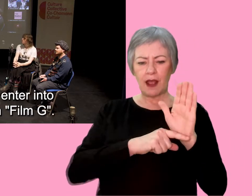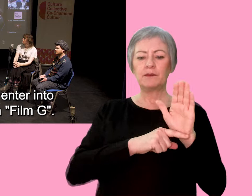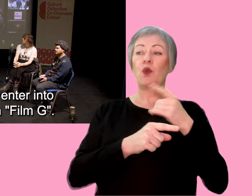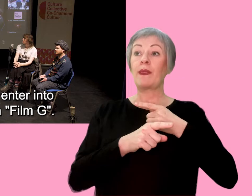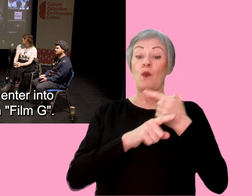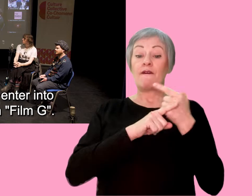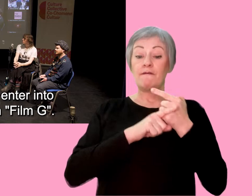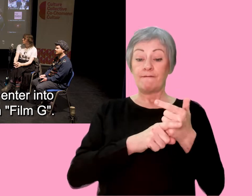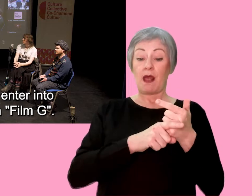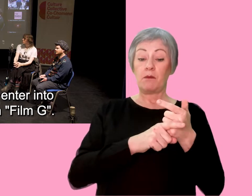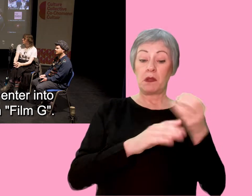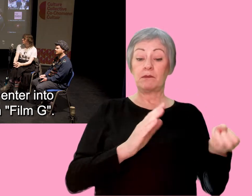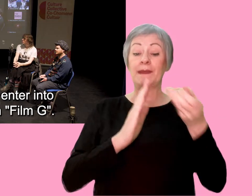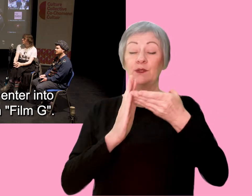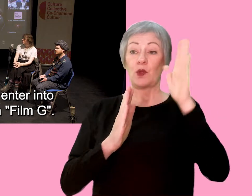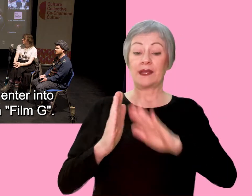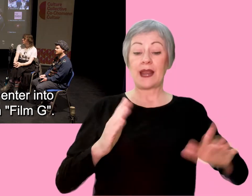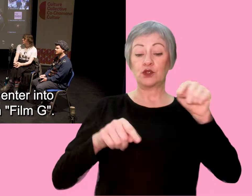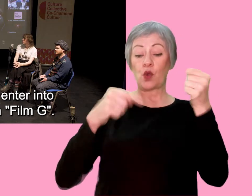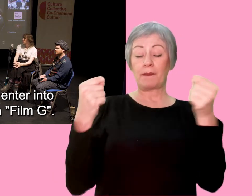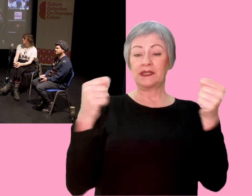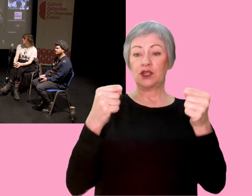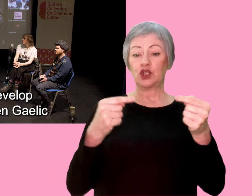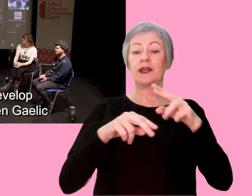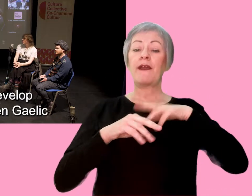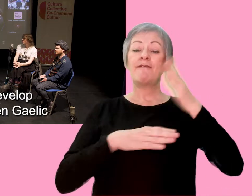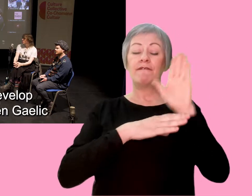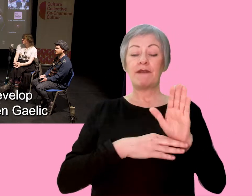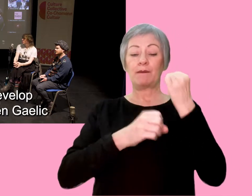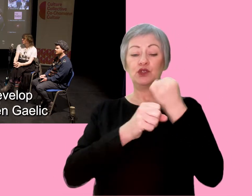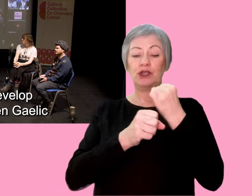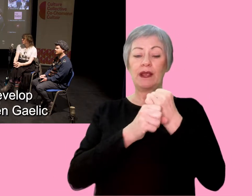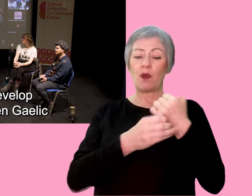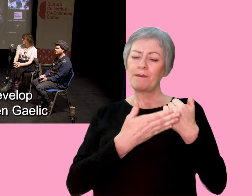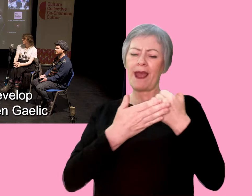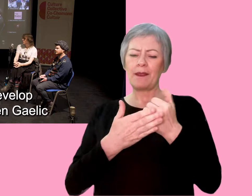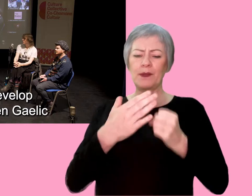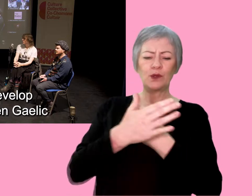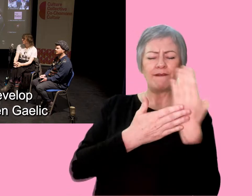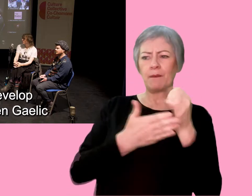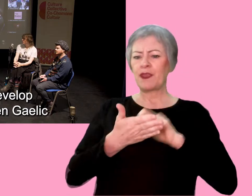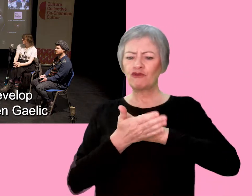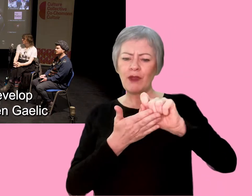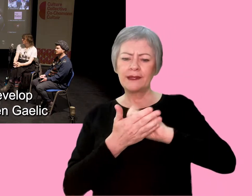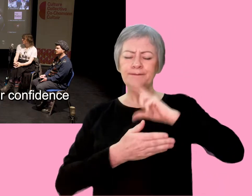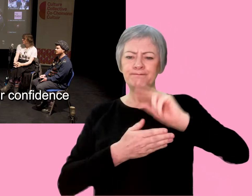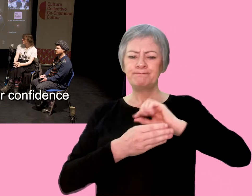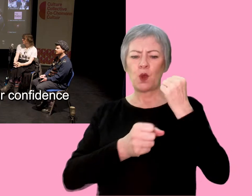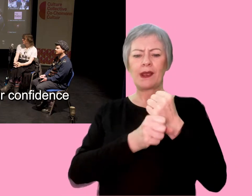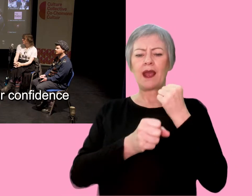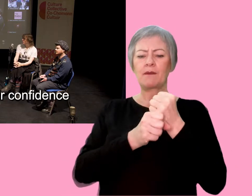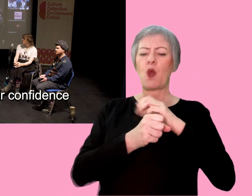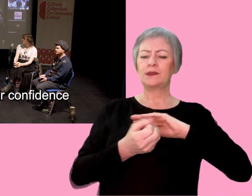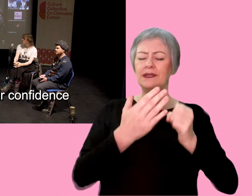de Christiach zo'n farpisch nationte film G. Ha sja kutje lis na skillen schrijvi is laverstjachke. Is